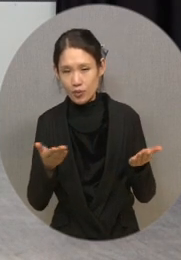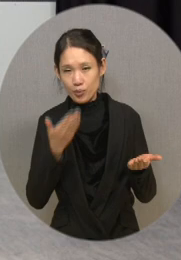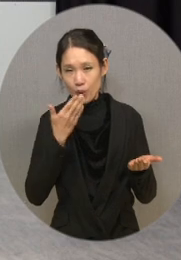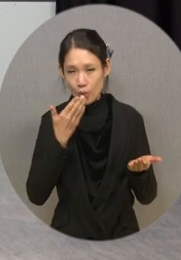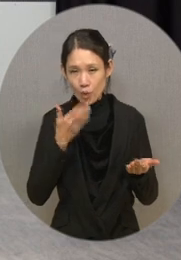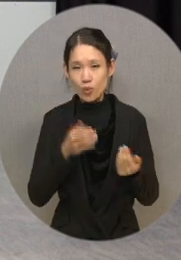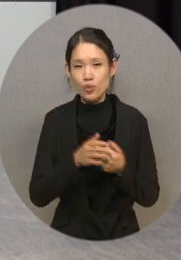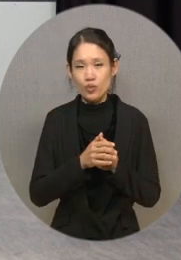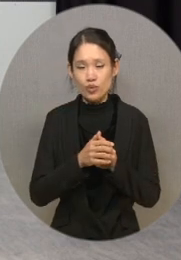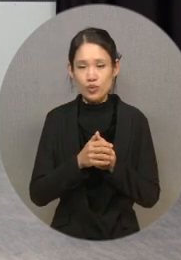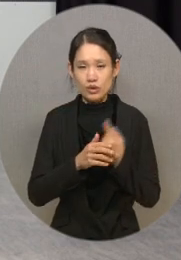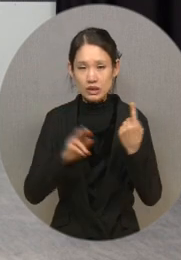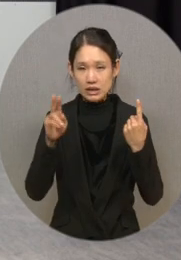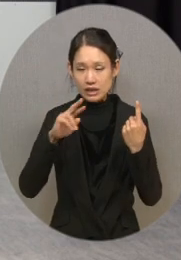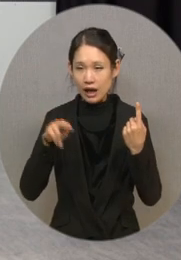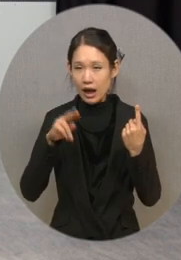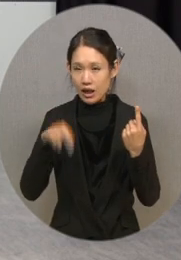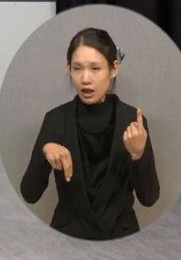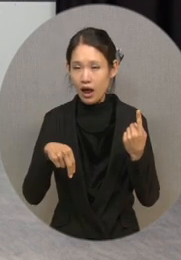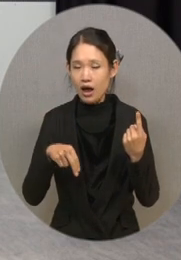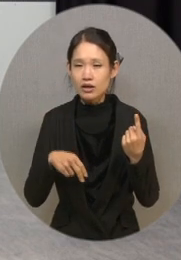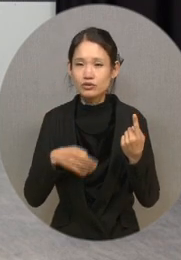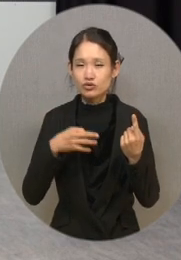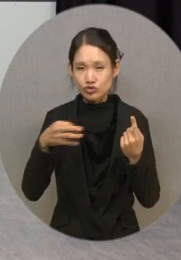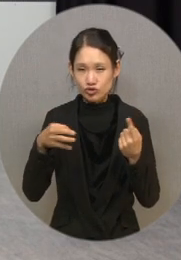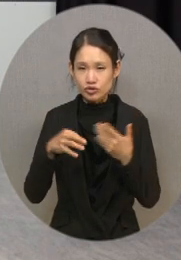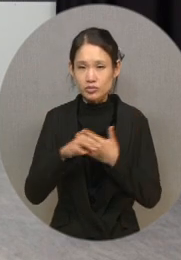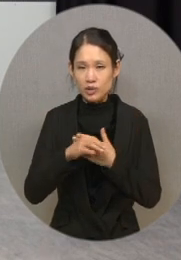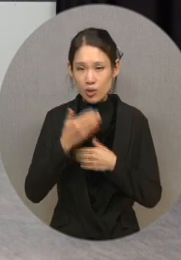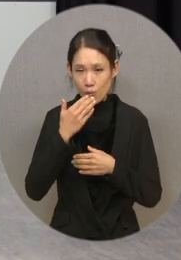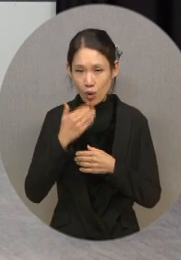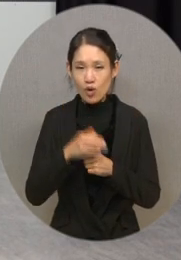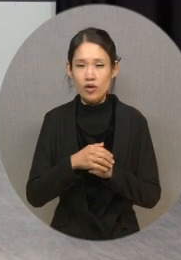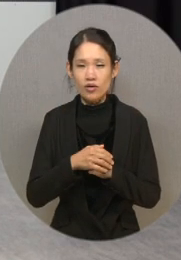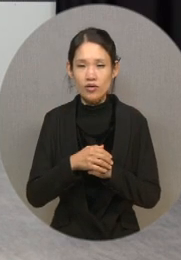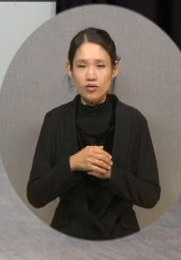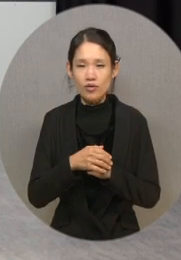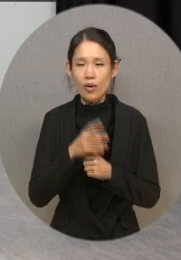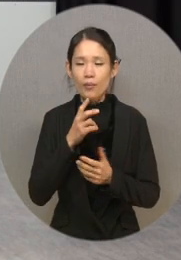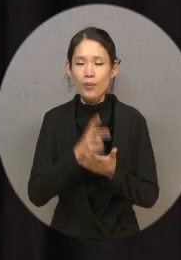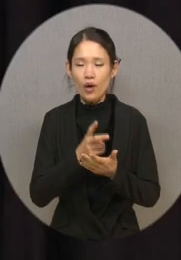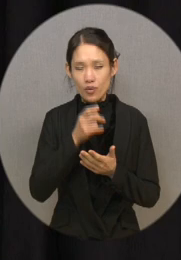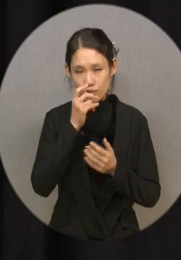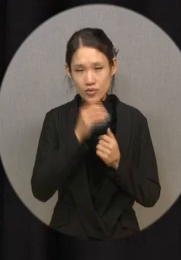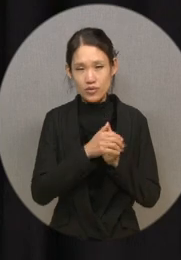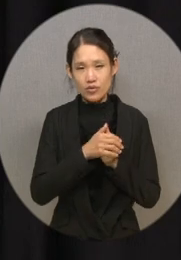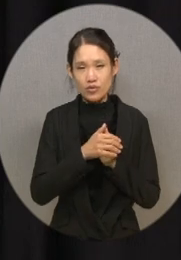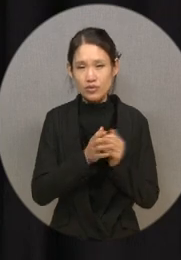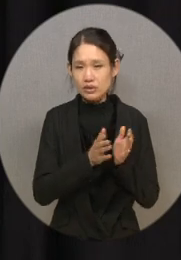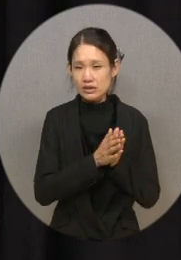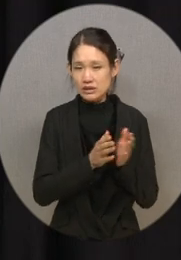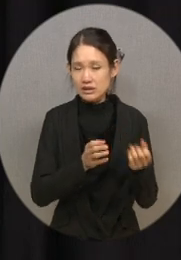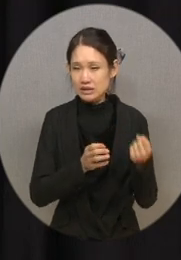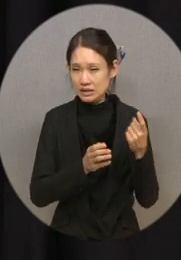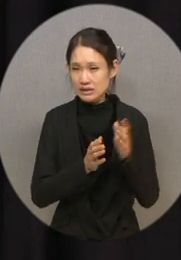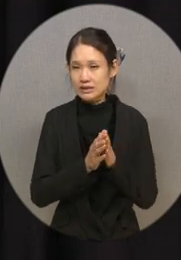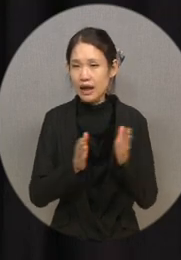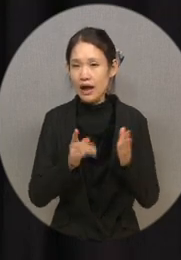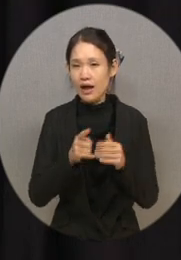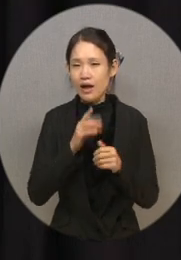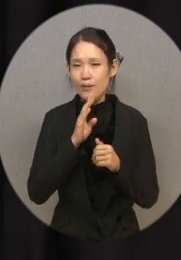그 경우에 따라서는 1달러 정도 내면은 또 이렇게 먹게 하고 뭐 그러는 제도가 있죠. 그러니까 시작은 거기라고 봐도